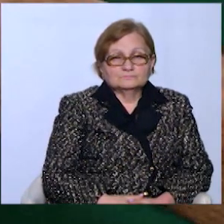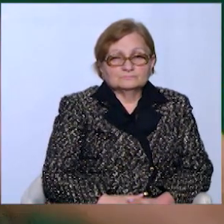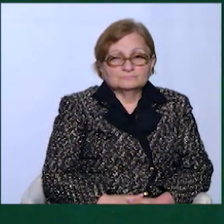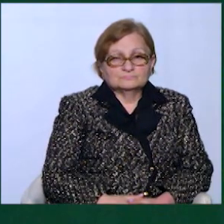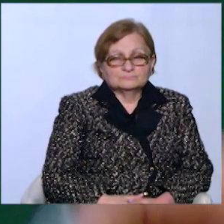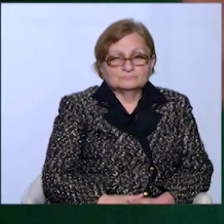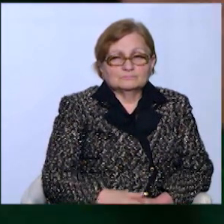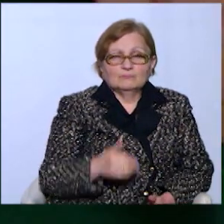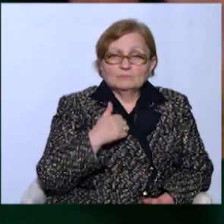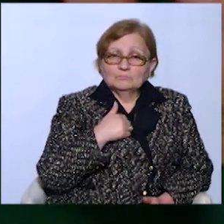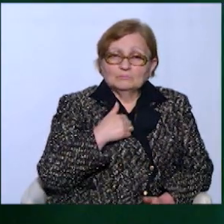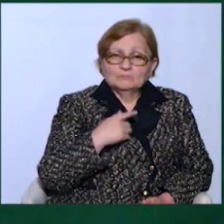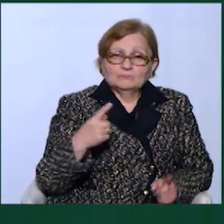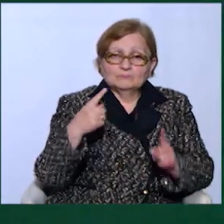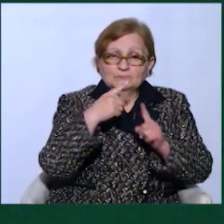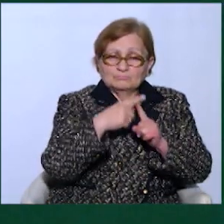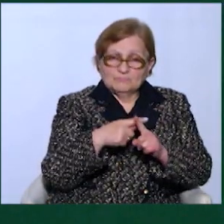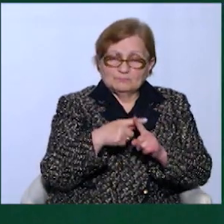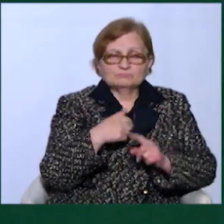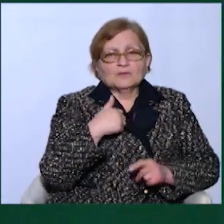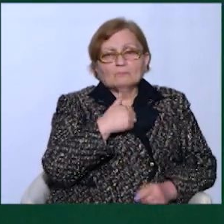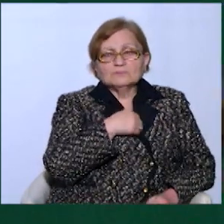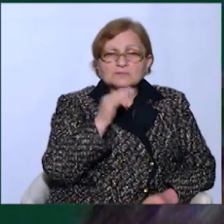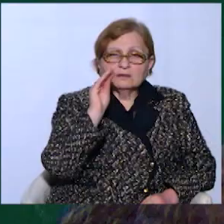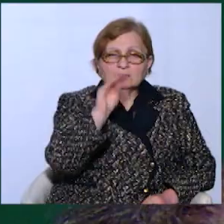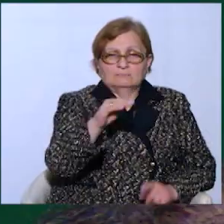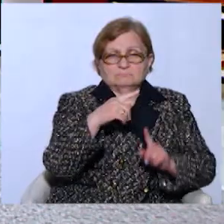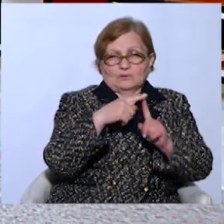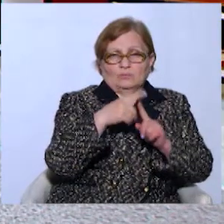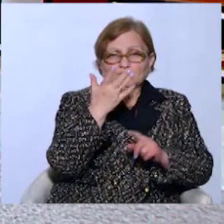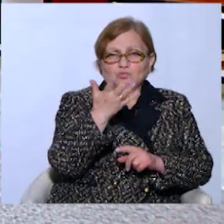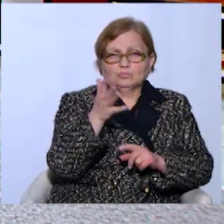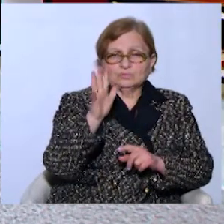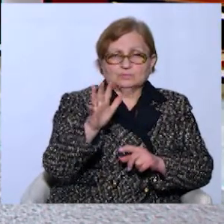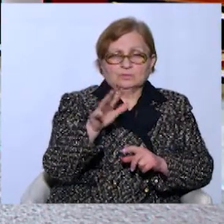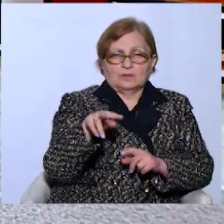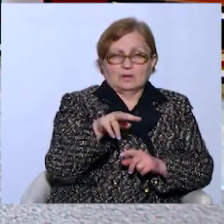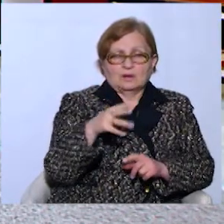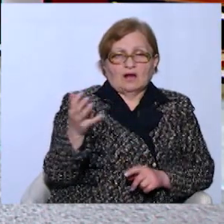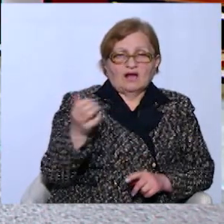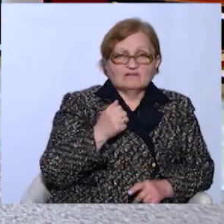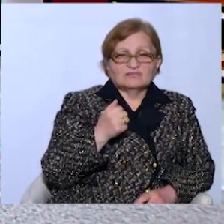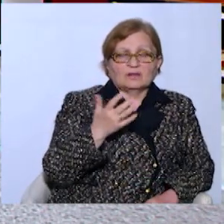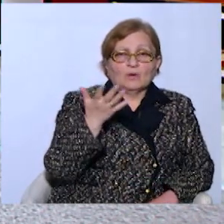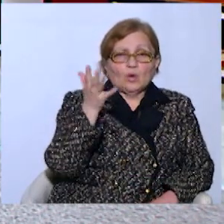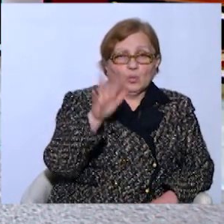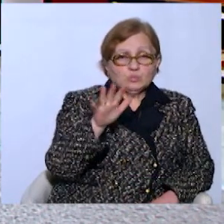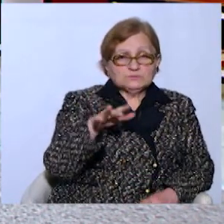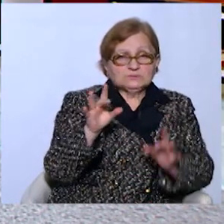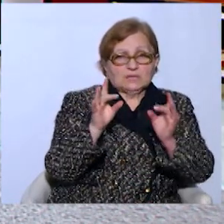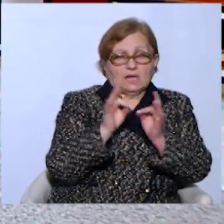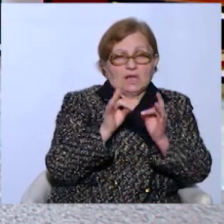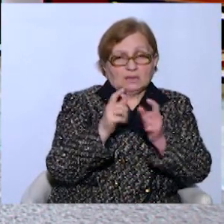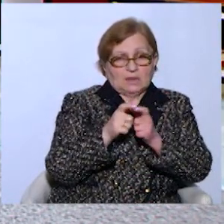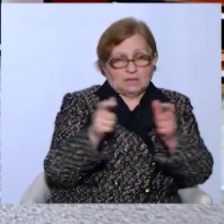მინდა რომ მიუმატო 55 ლარი. ამისთვის ვიღებ 5 ცალ 10 ლარიანს. აი